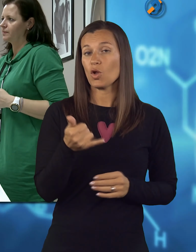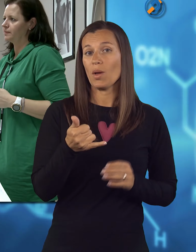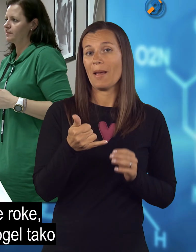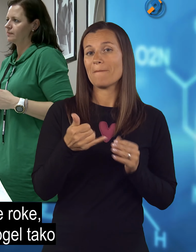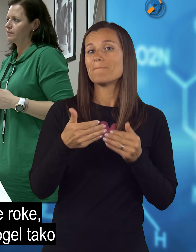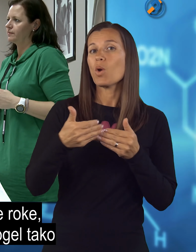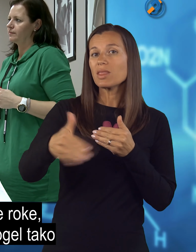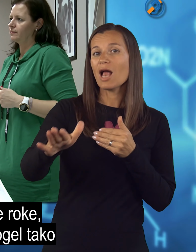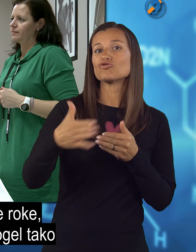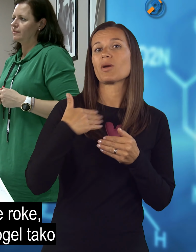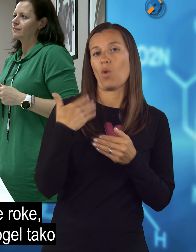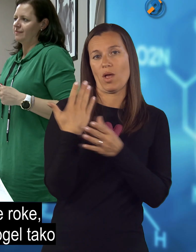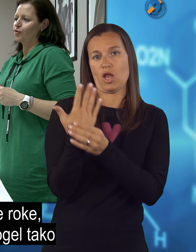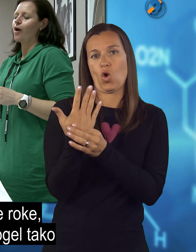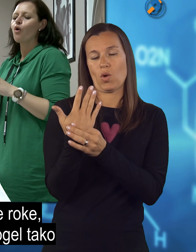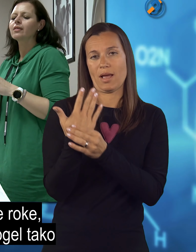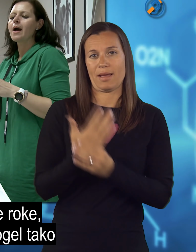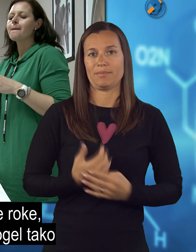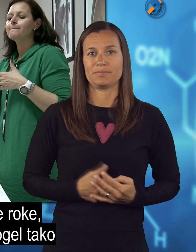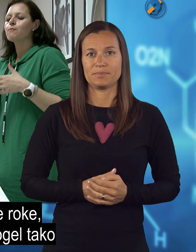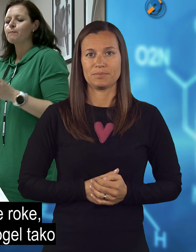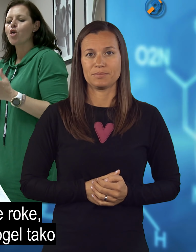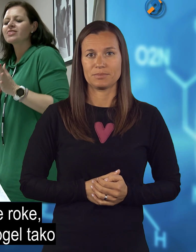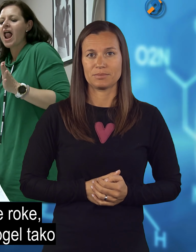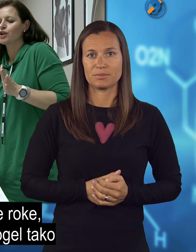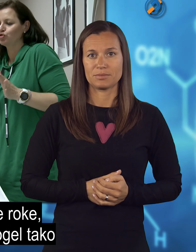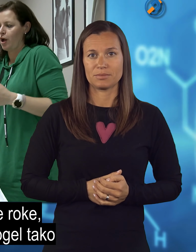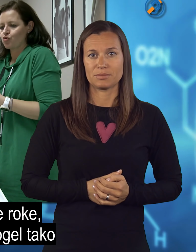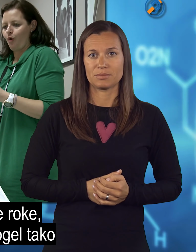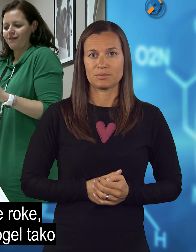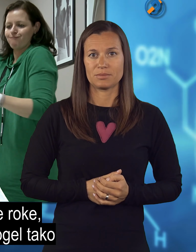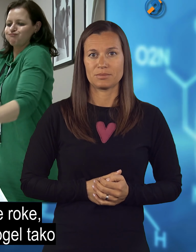To je podaljšek moje roke.